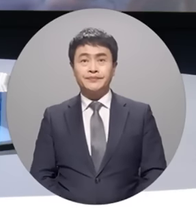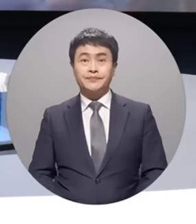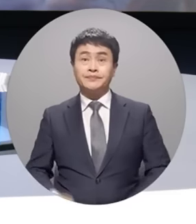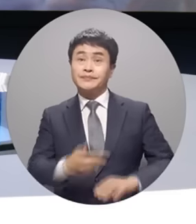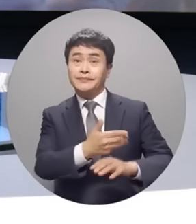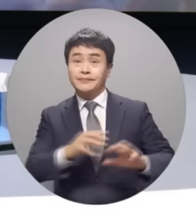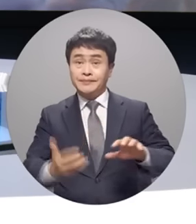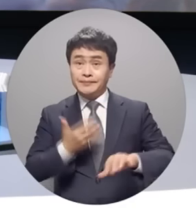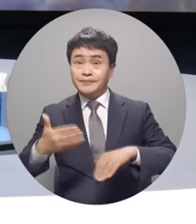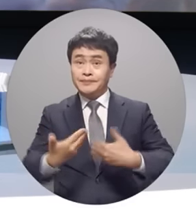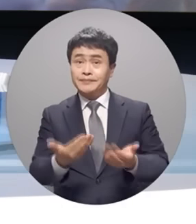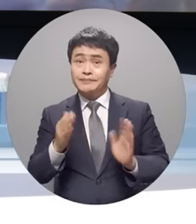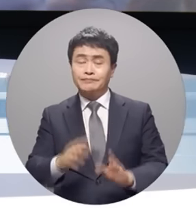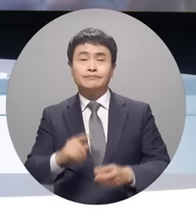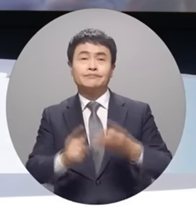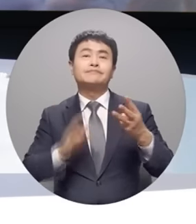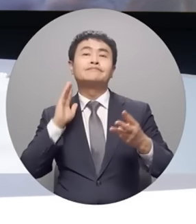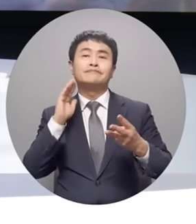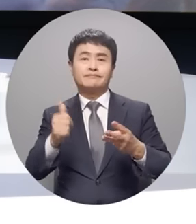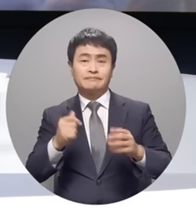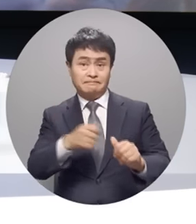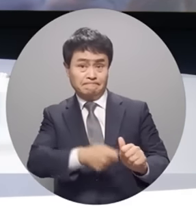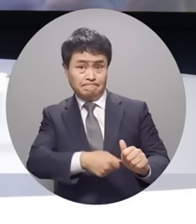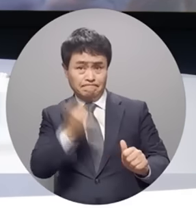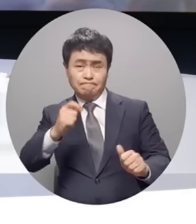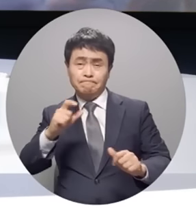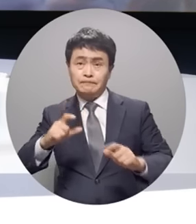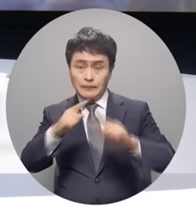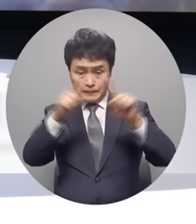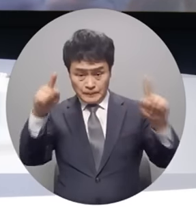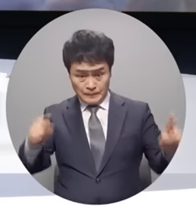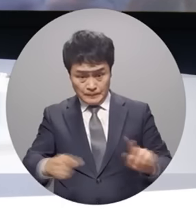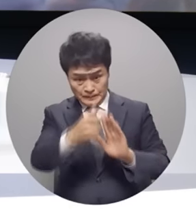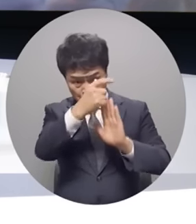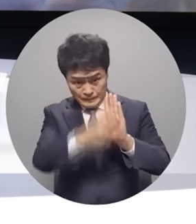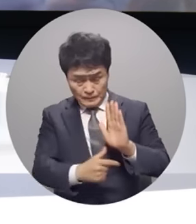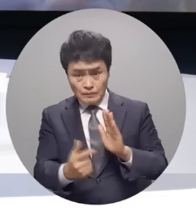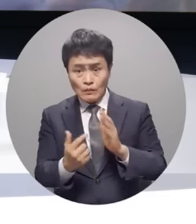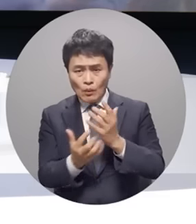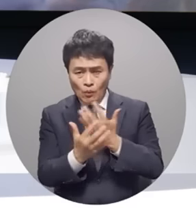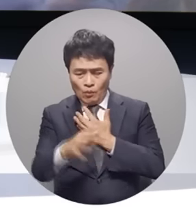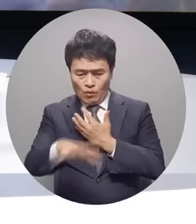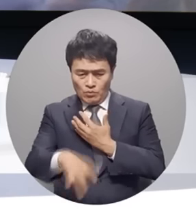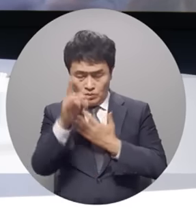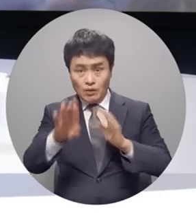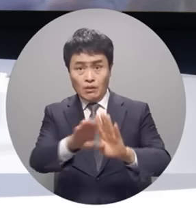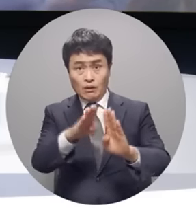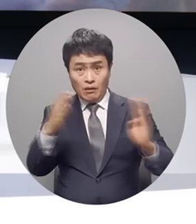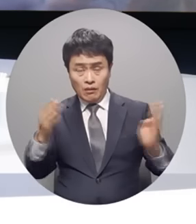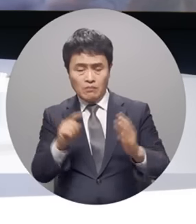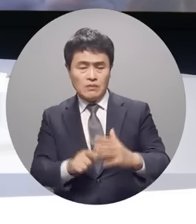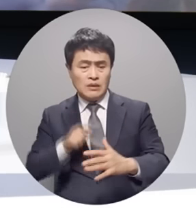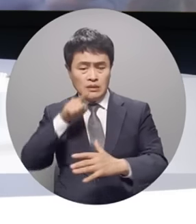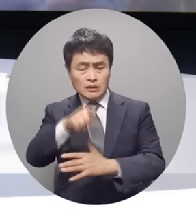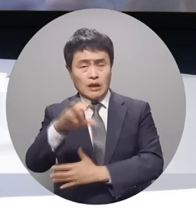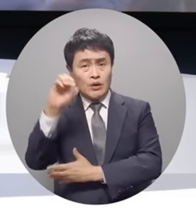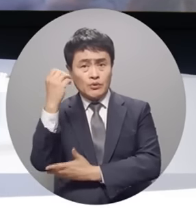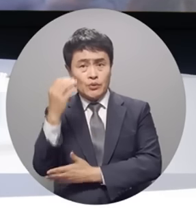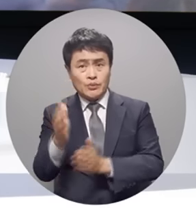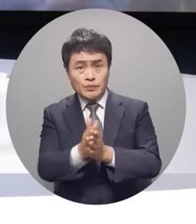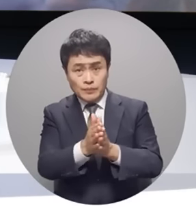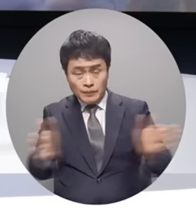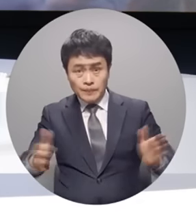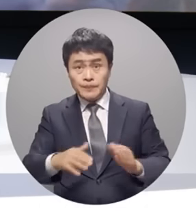조국 혁신당이 오늘 윤석열 대통령 탄핵을 구호로 내건 도심 집회를 처음 열고 본격 장외 여론전에